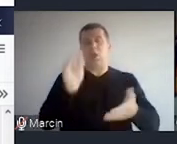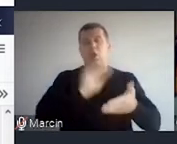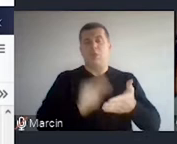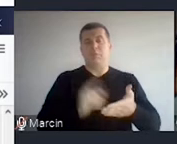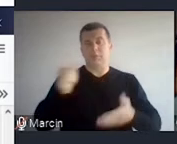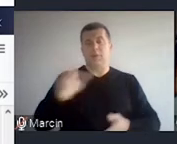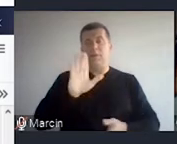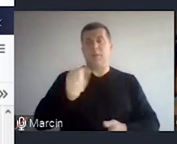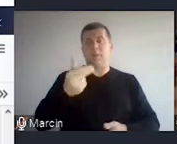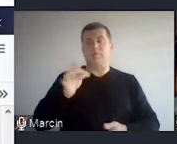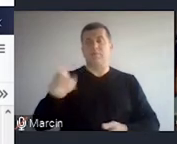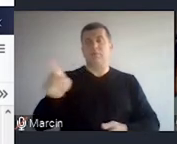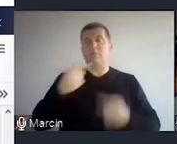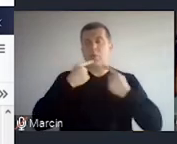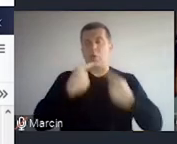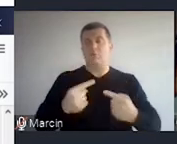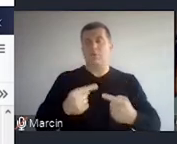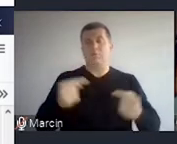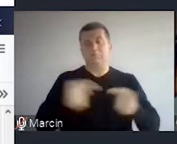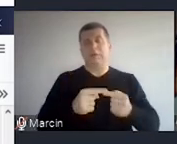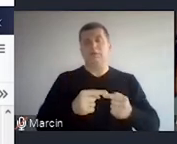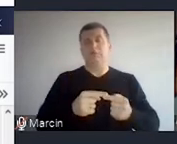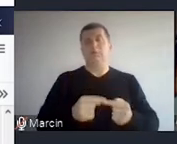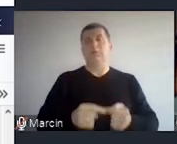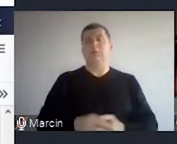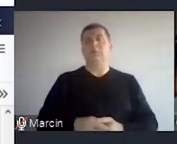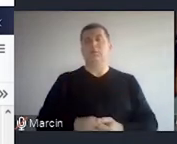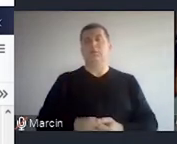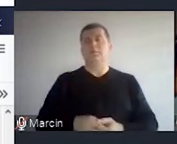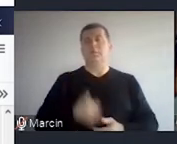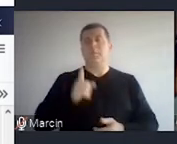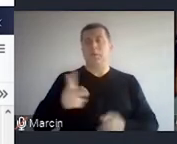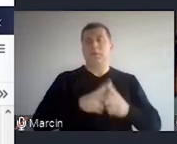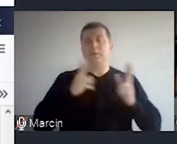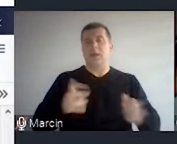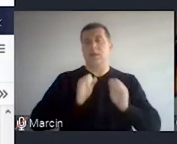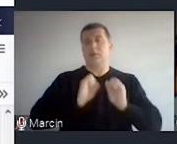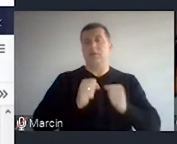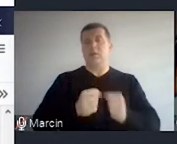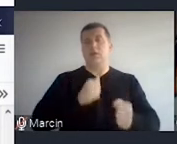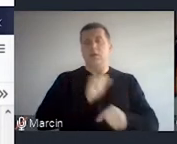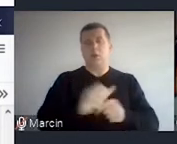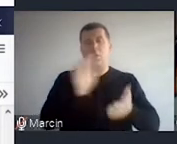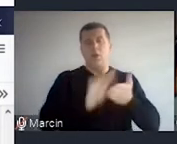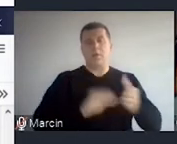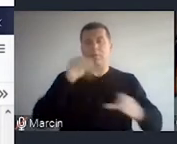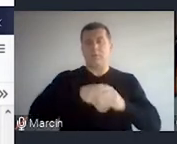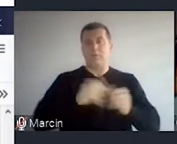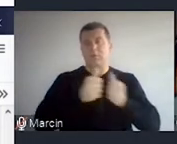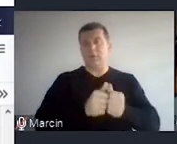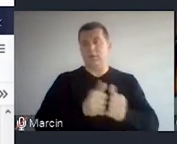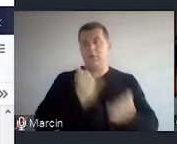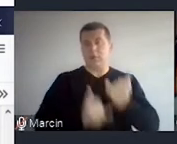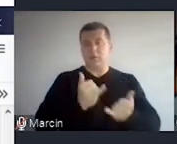beneficjenta. On ma odpowiadać bezpośrednio temu zakresowi działań, które opisano w zadaniu.